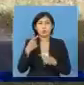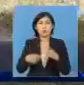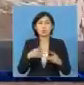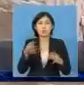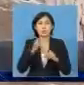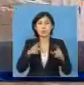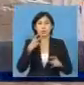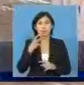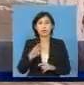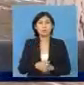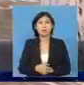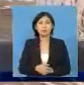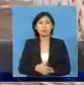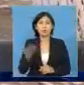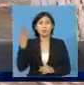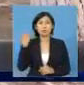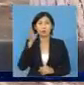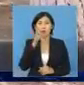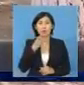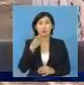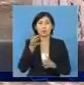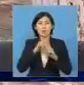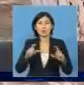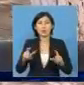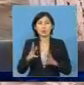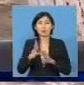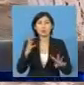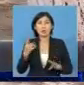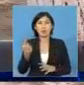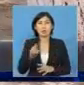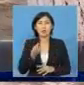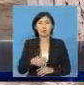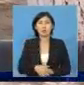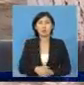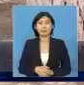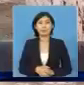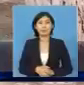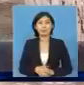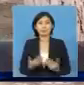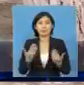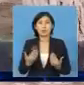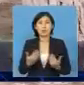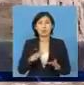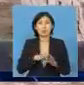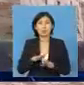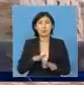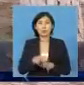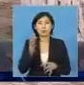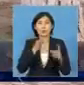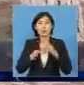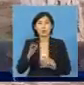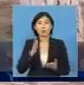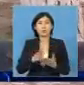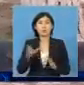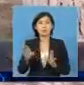келе жатырмын. Алдыңғыдан қарағанда дәріханада кезектер азайды. Қазір енді толық дәрілер бар деп